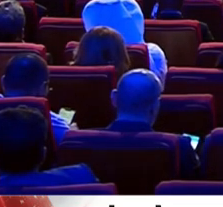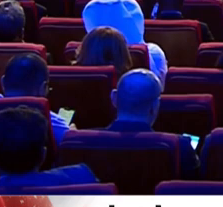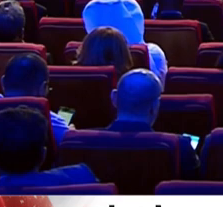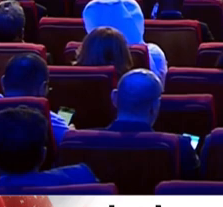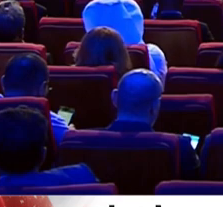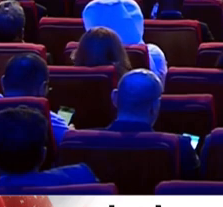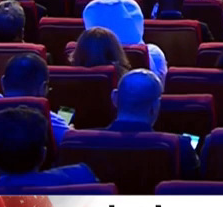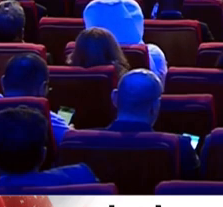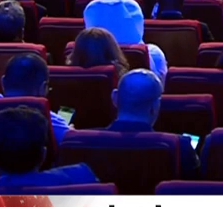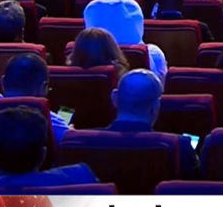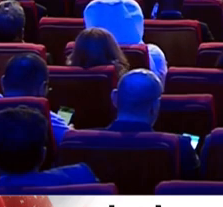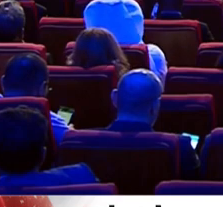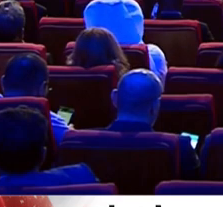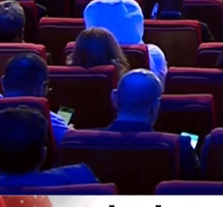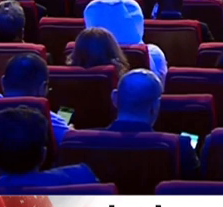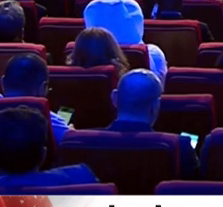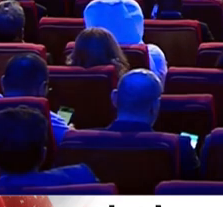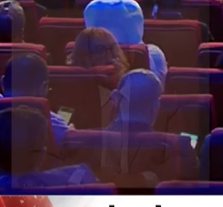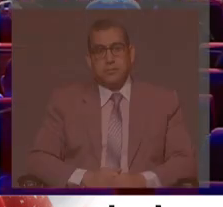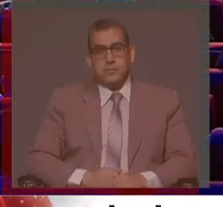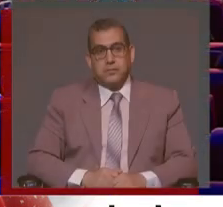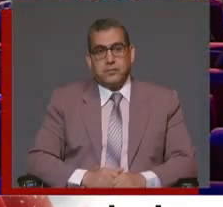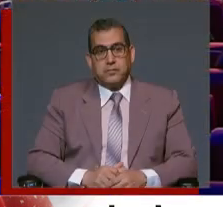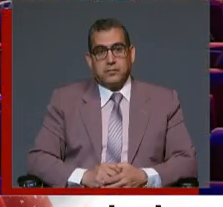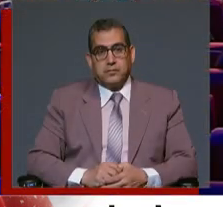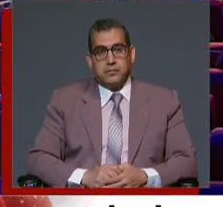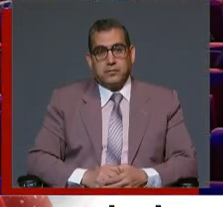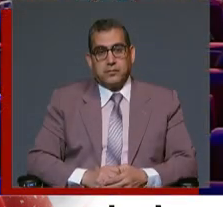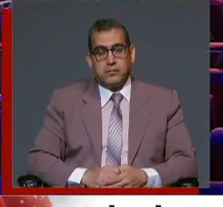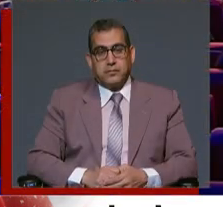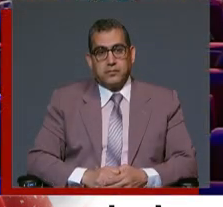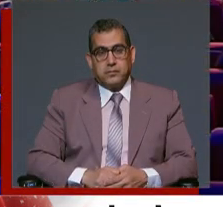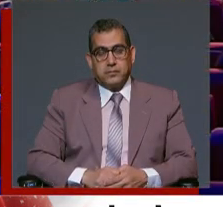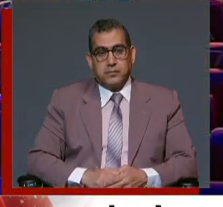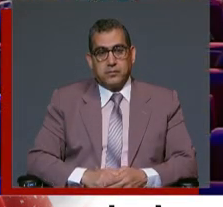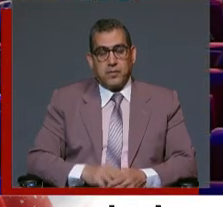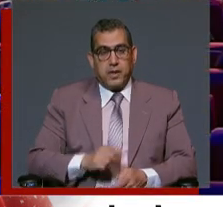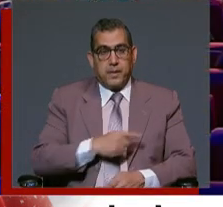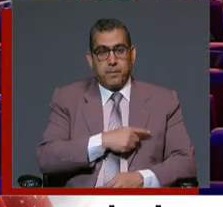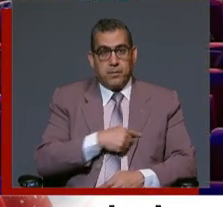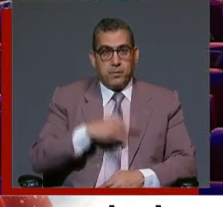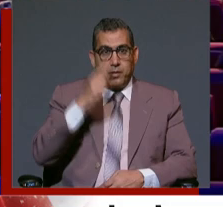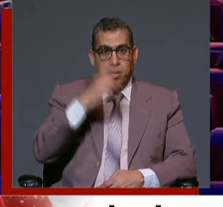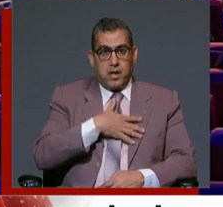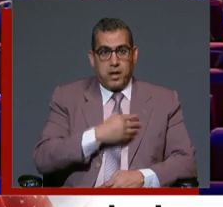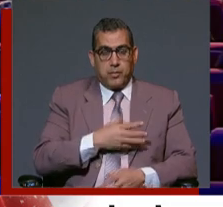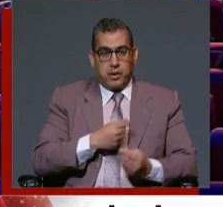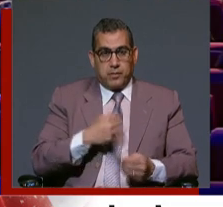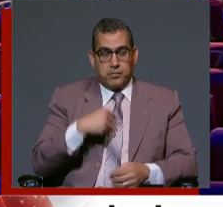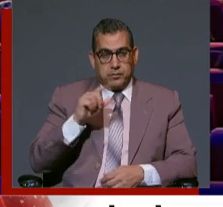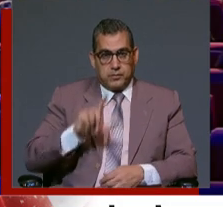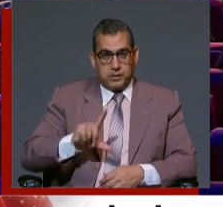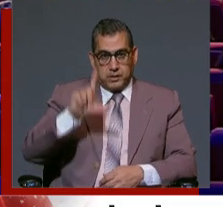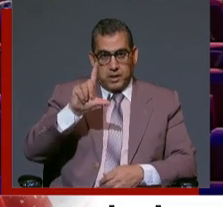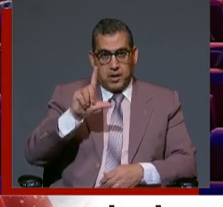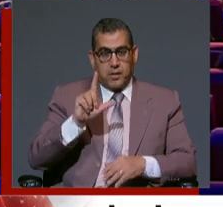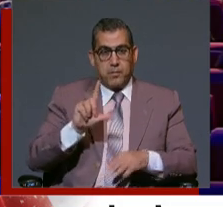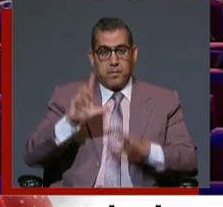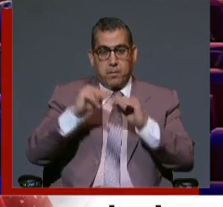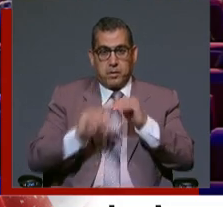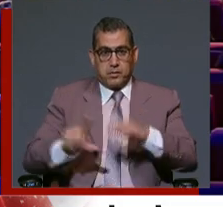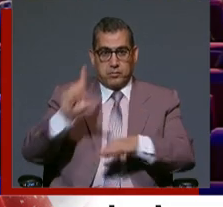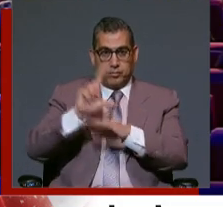Thank you, Secretary General. بسم الله الرحمن الرحيم. فخامة السيد رئيس جمهورية مصر